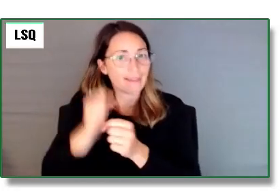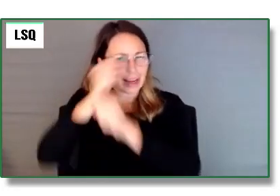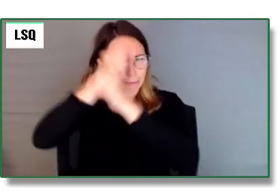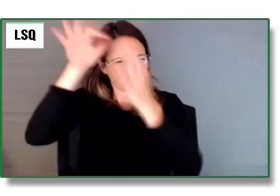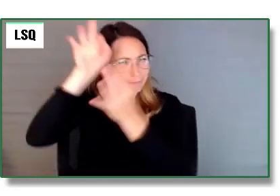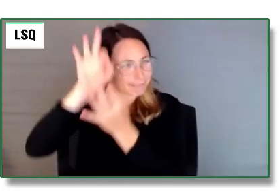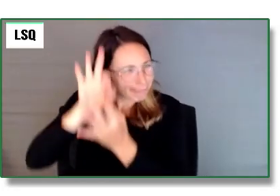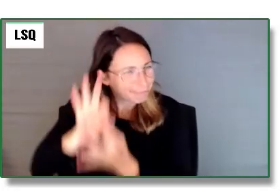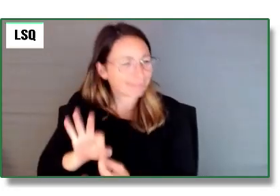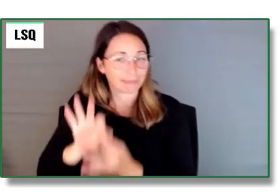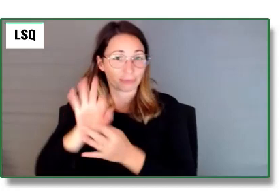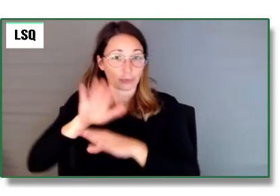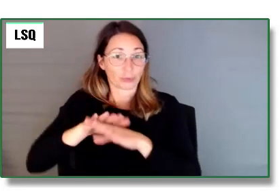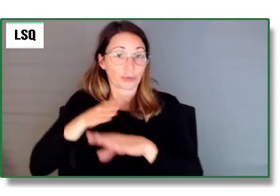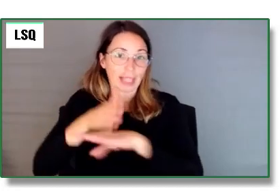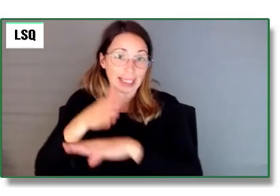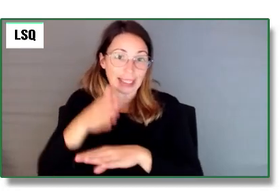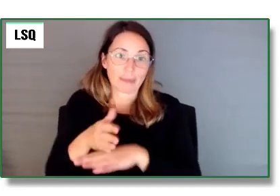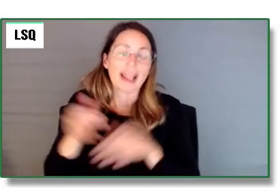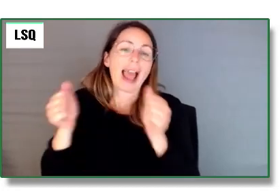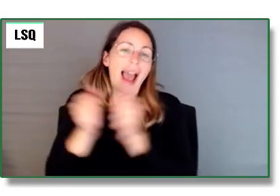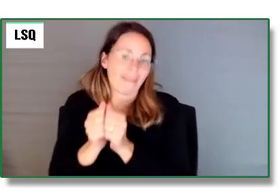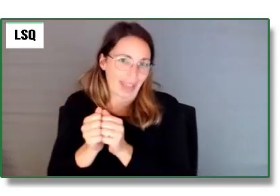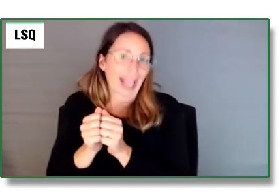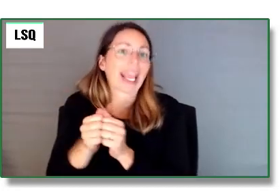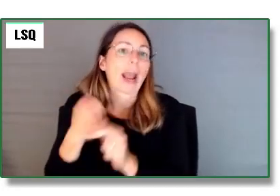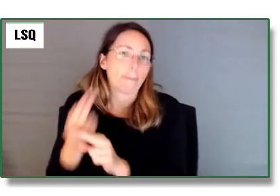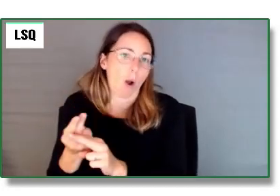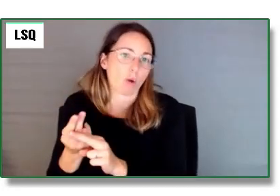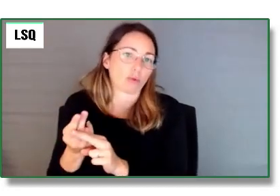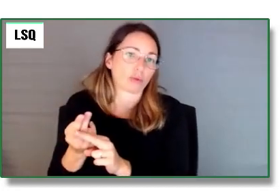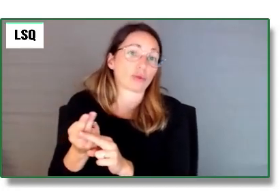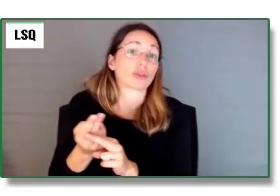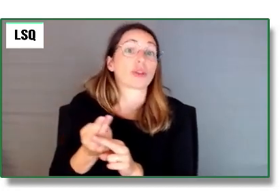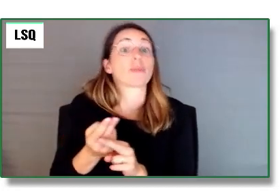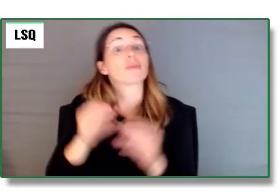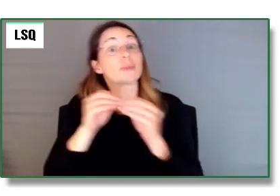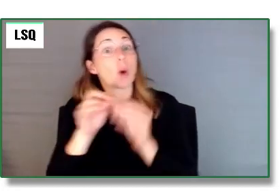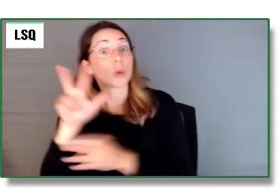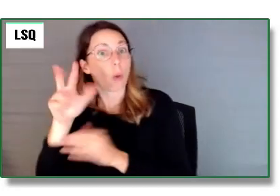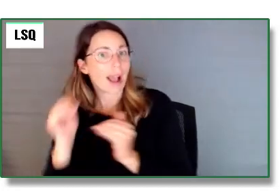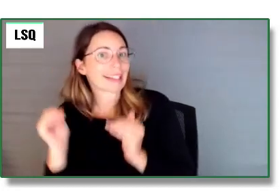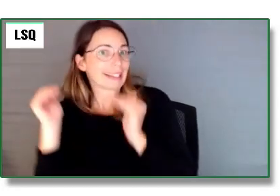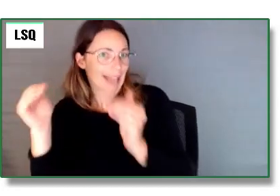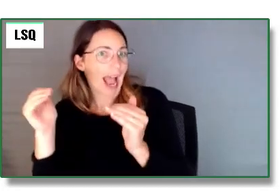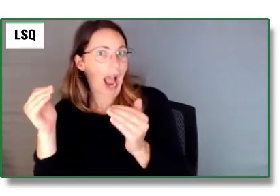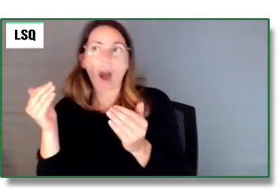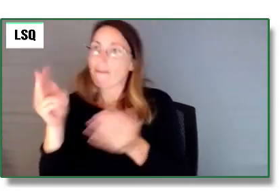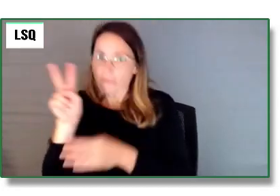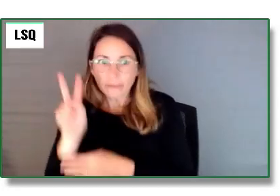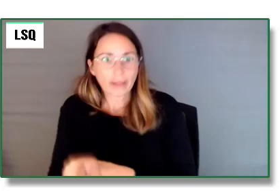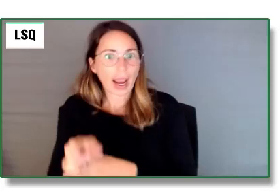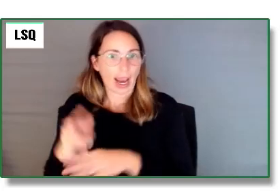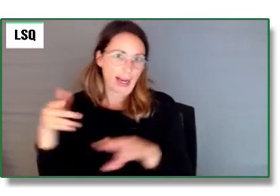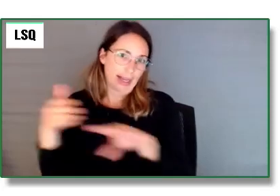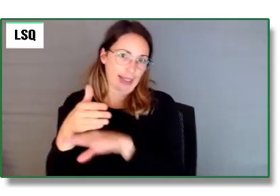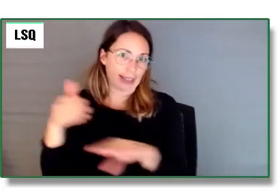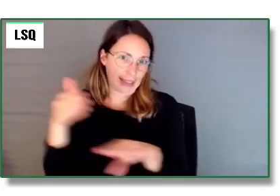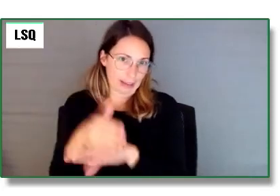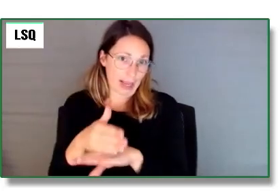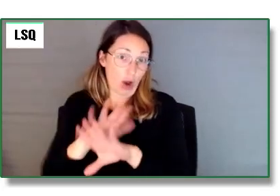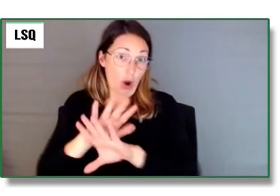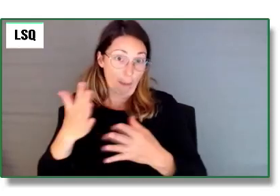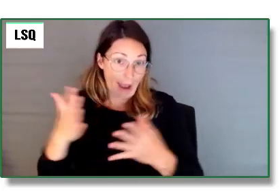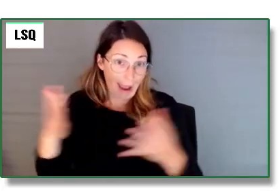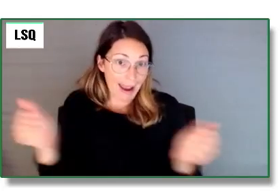réponse. Une organisation de stade 3 commence à concevoir une véritable accessibilité par la conception en créant des politiques et des pratiques qui